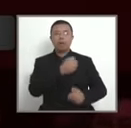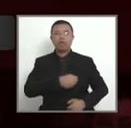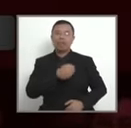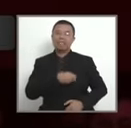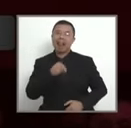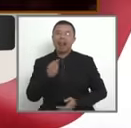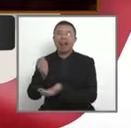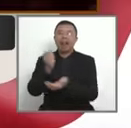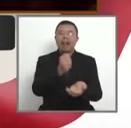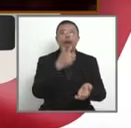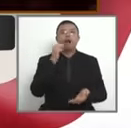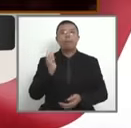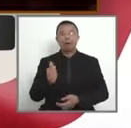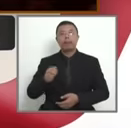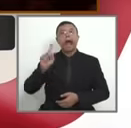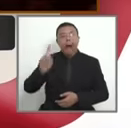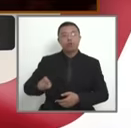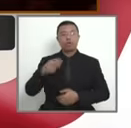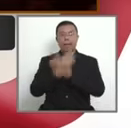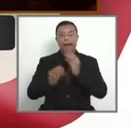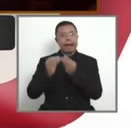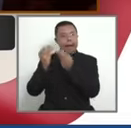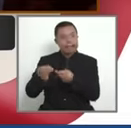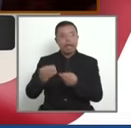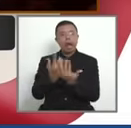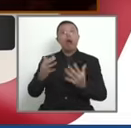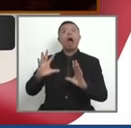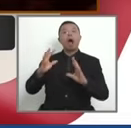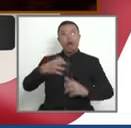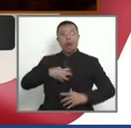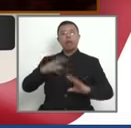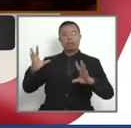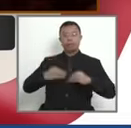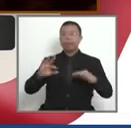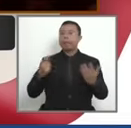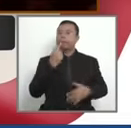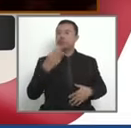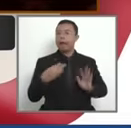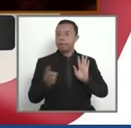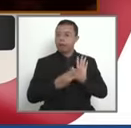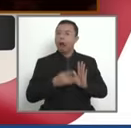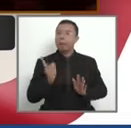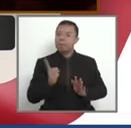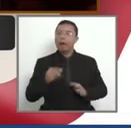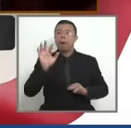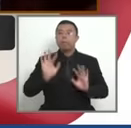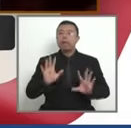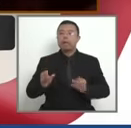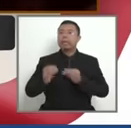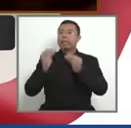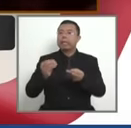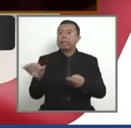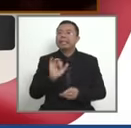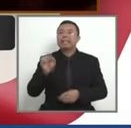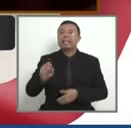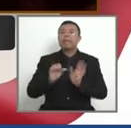Prabowo eh pada prinsipnya begini sekalipun Pak Ganjar tidak mengatakan atau tidak bertanya kepada Pak